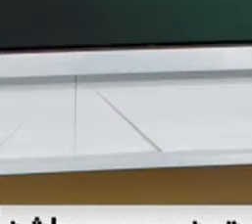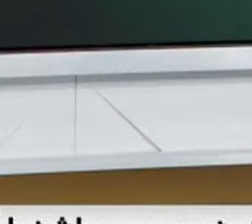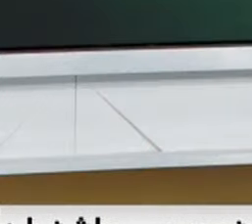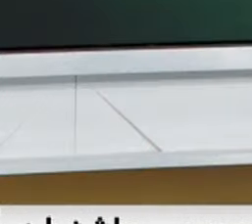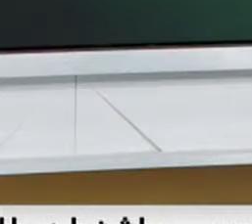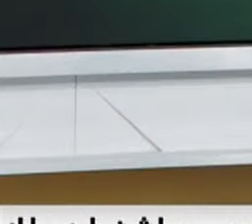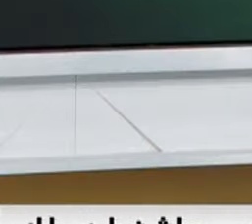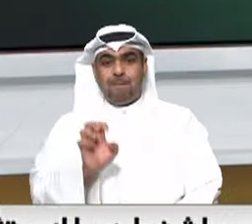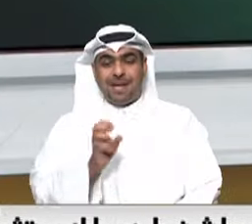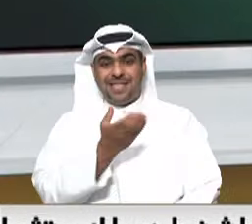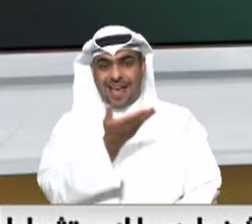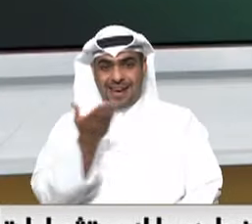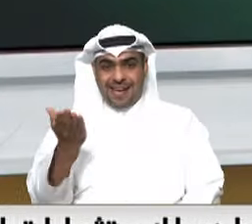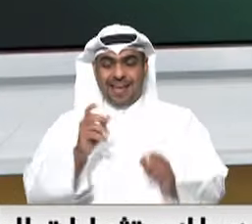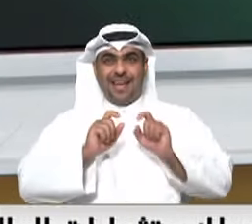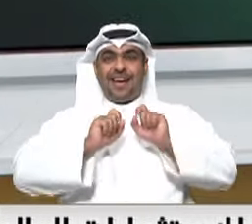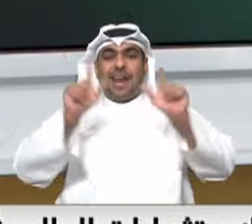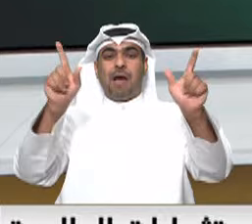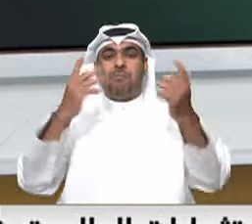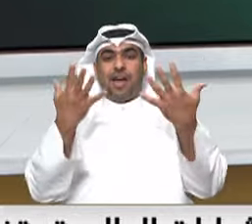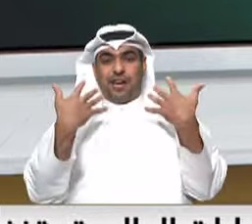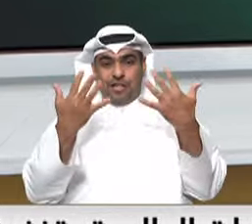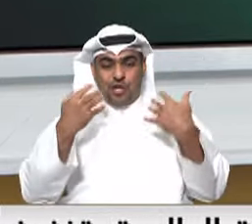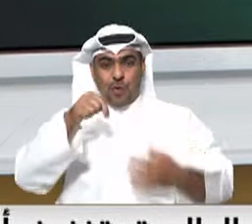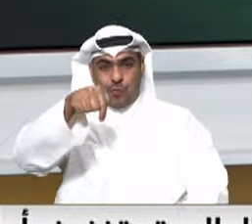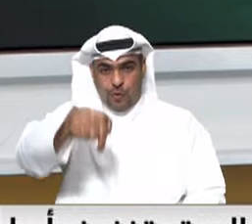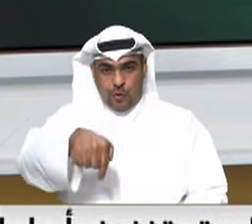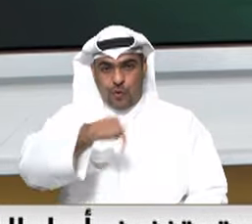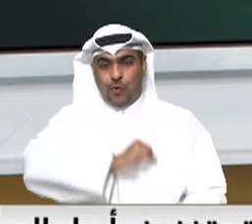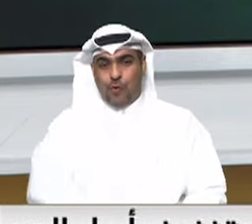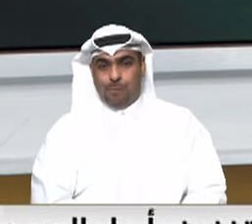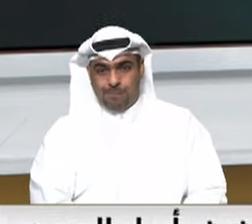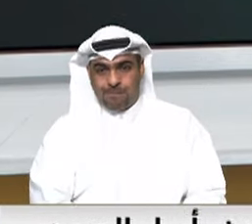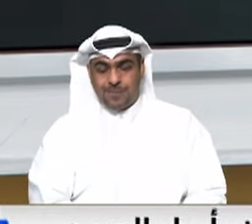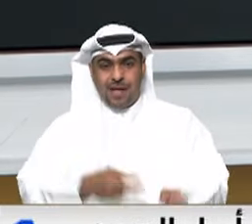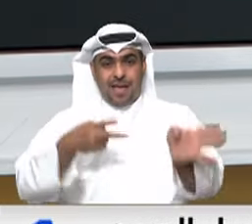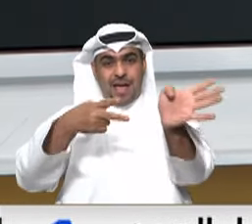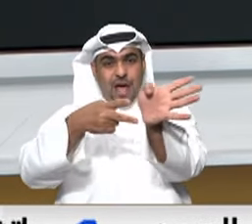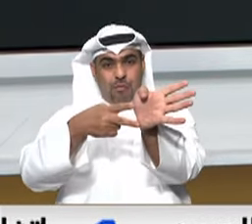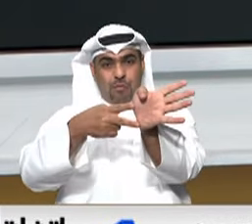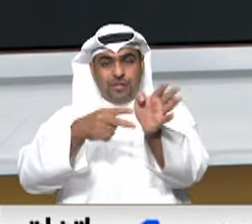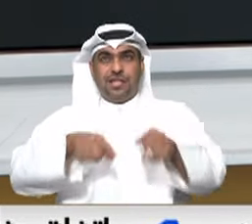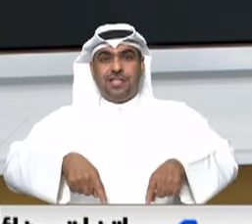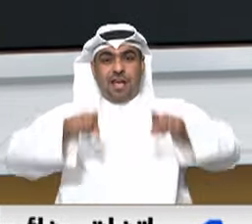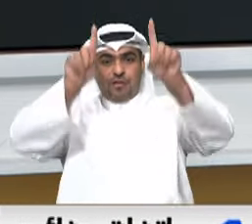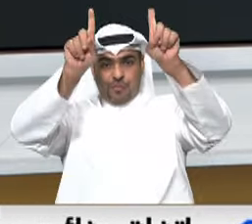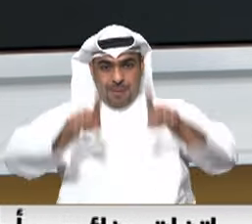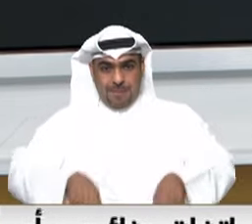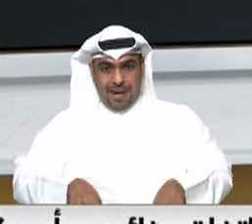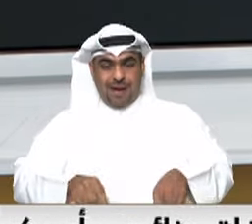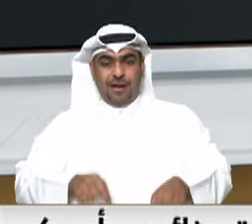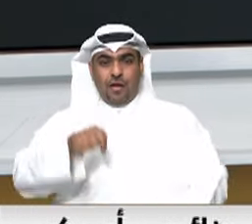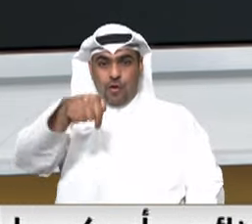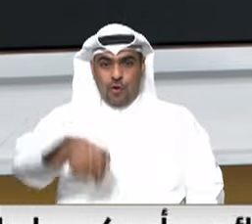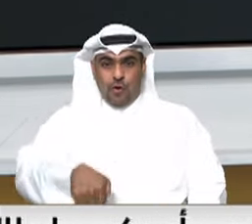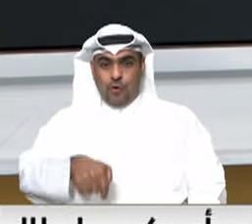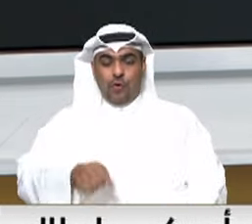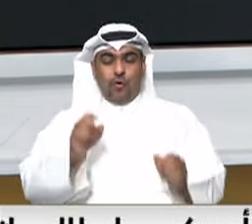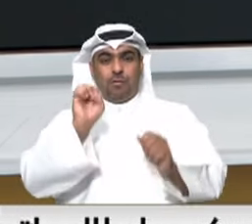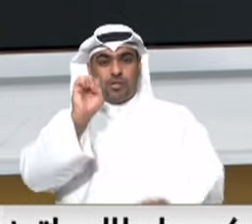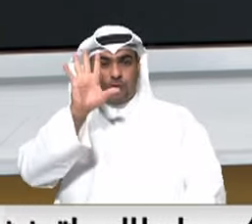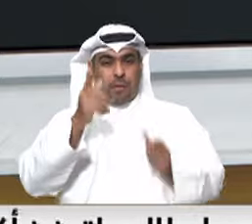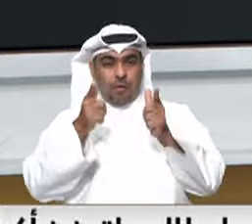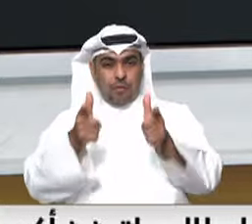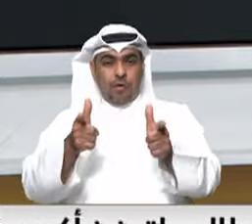مساء الخير مشاهدينا، وحياكم الله بالنشرة الجوية وحالة الطقس خلال 24 ساعة القادمة. اليوم الأجواء حارة والرياح شمالية غربية